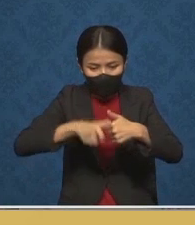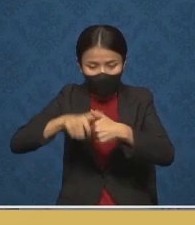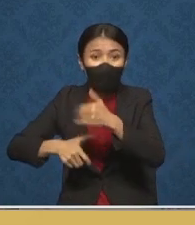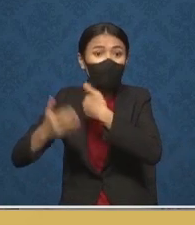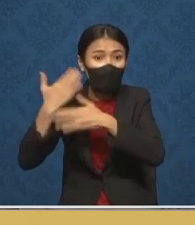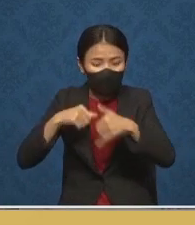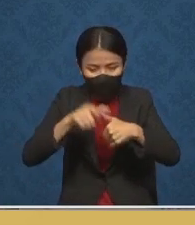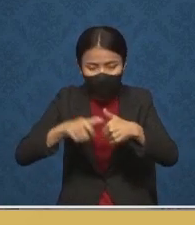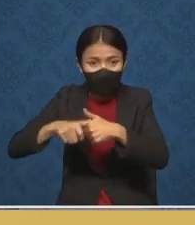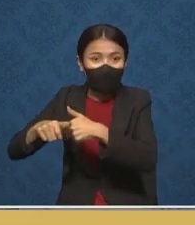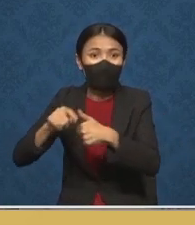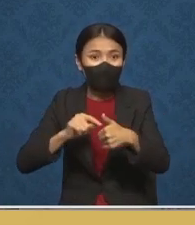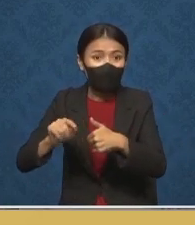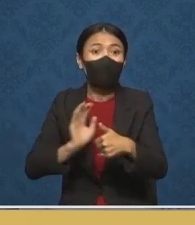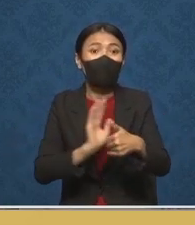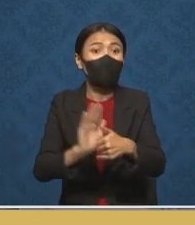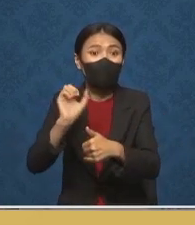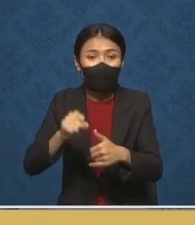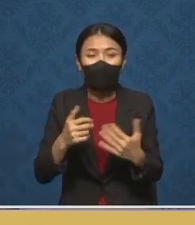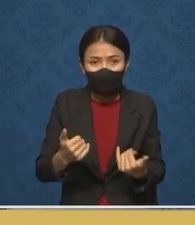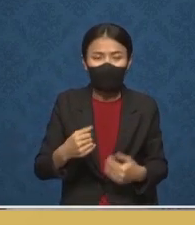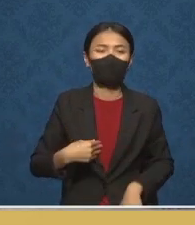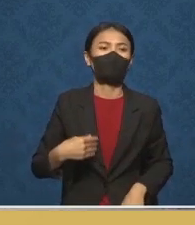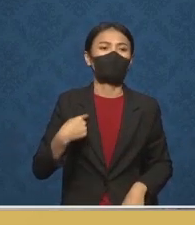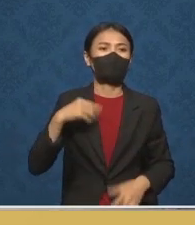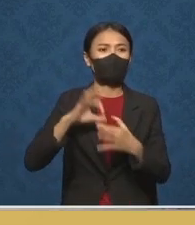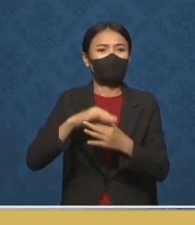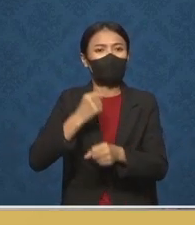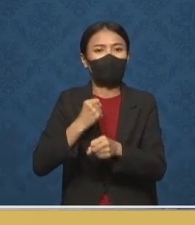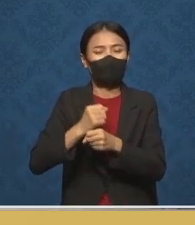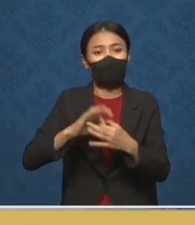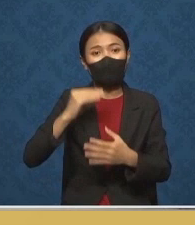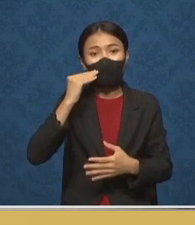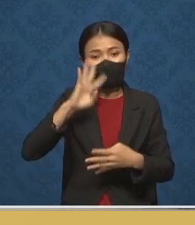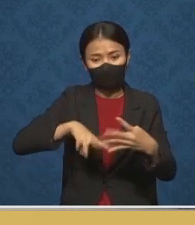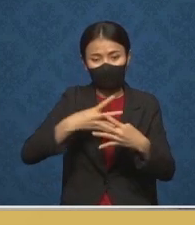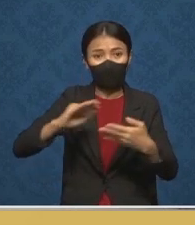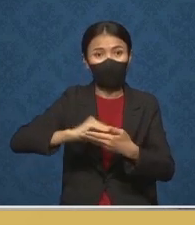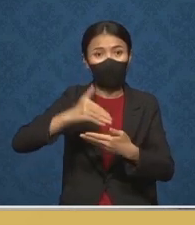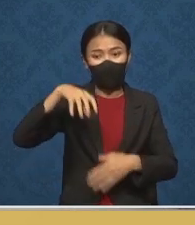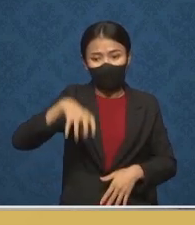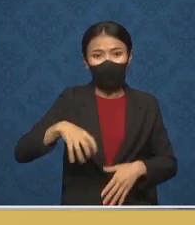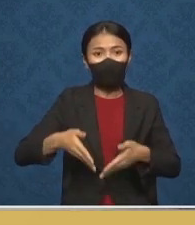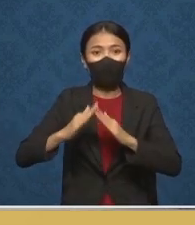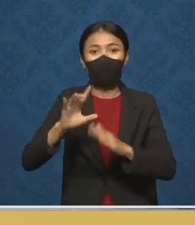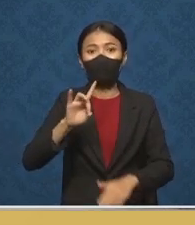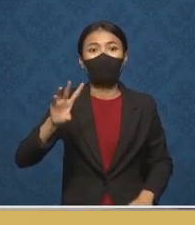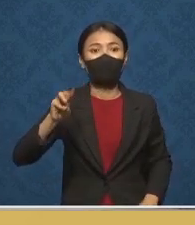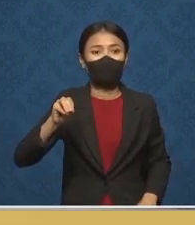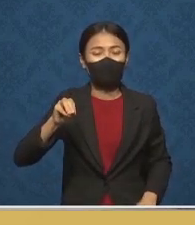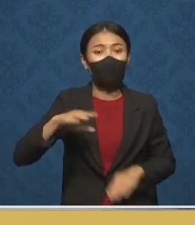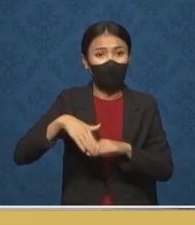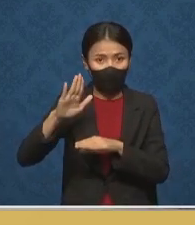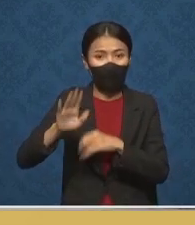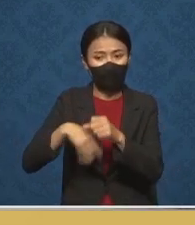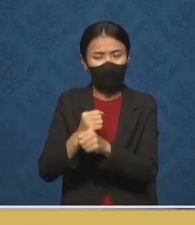160ปีแล้วได้รับรางวัลก็ผมในการที่จะไปทำต่อก็ฝากทางกระทรวงมหาดไทยหรือหน่วย